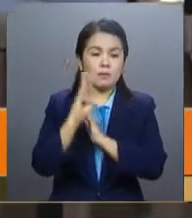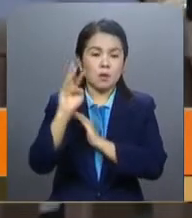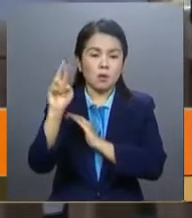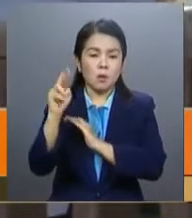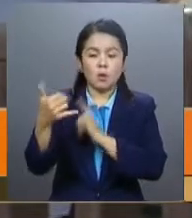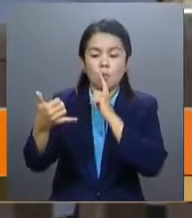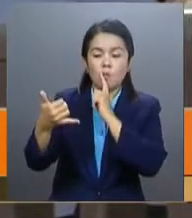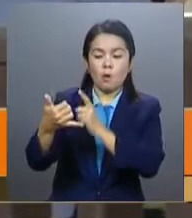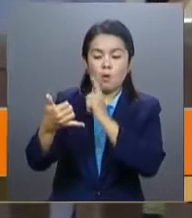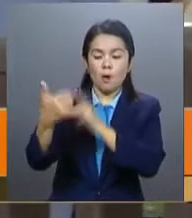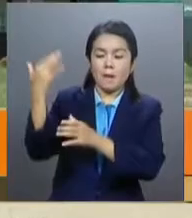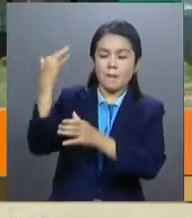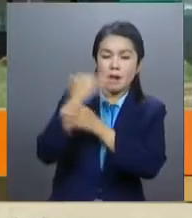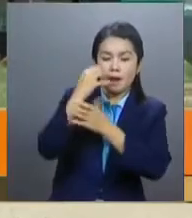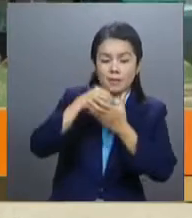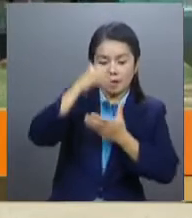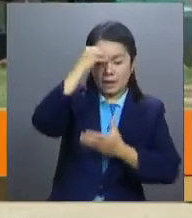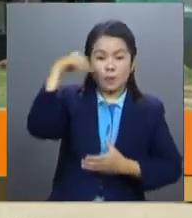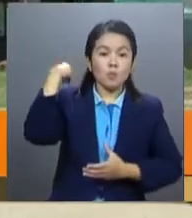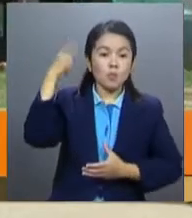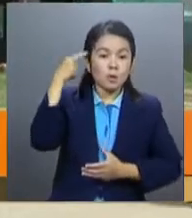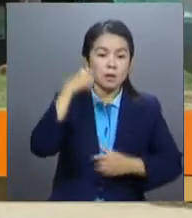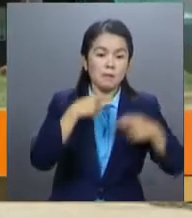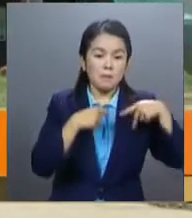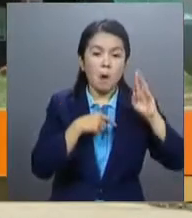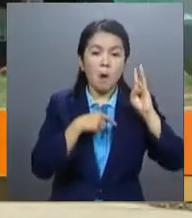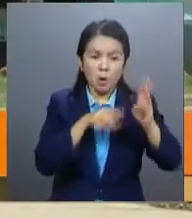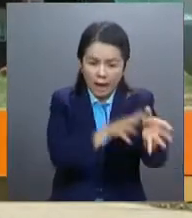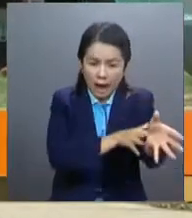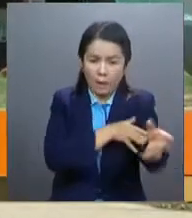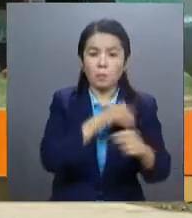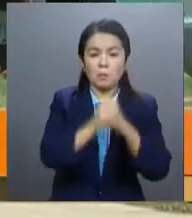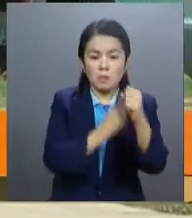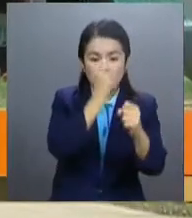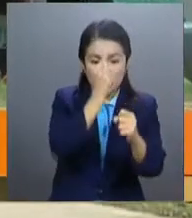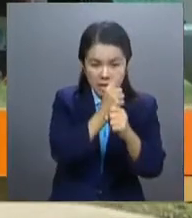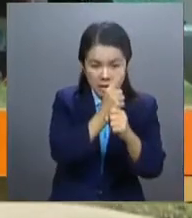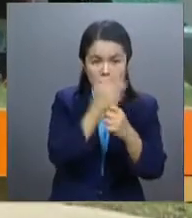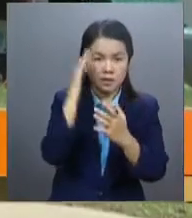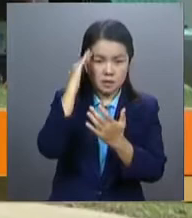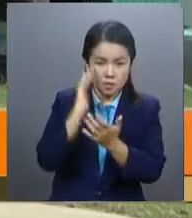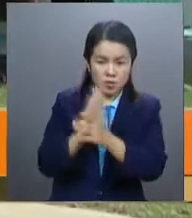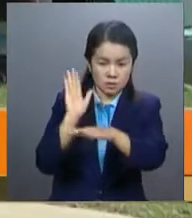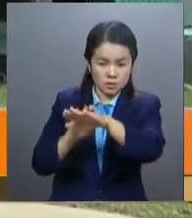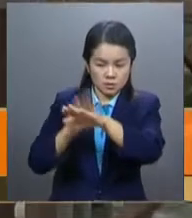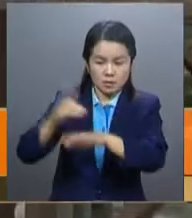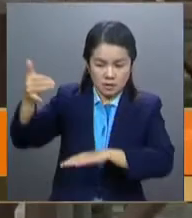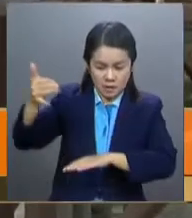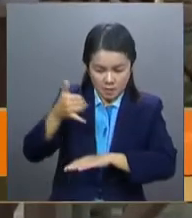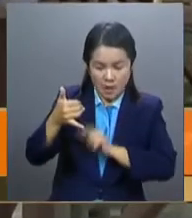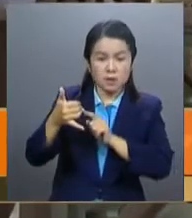กล่าวหาว่าบังคับขุ่มขืนนักเรียนหญิงชั้นป 6มานานกว่า 1ปีเดินทางมารับทราบข้อกล่าวหาแล้วนะครับพร้อมให้